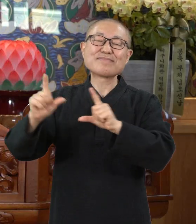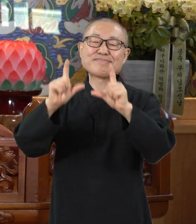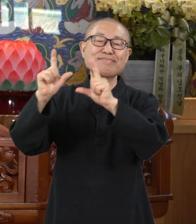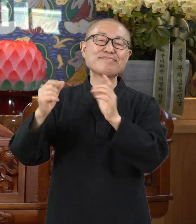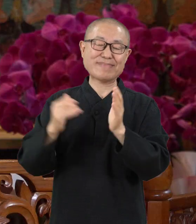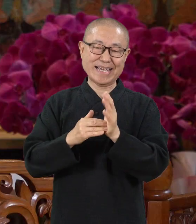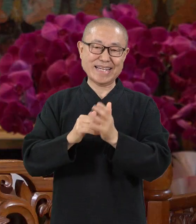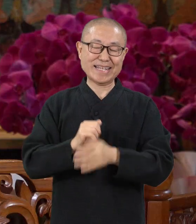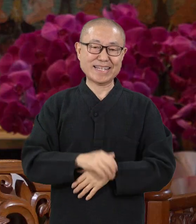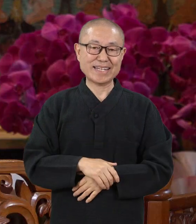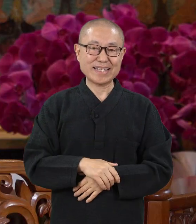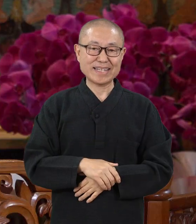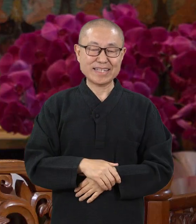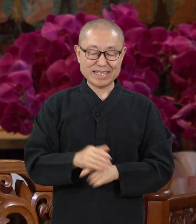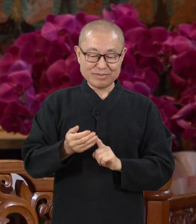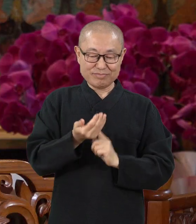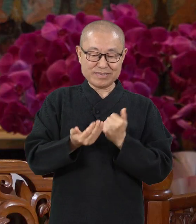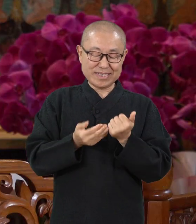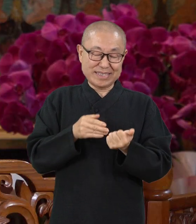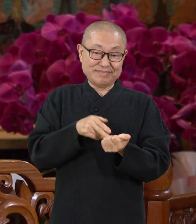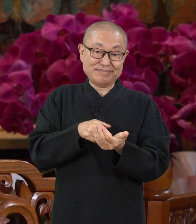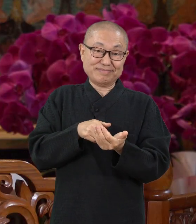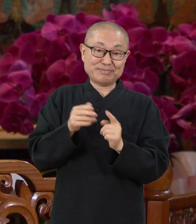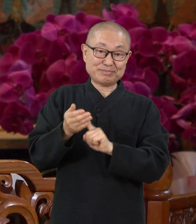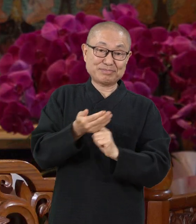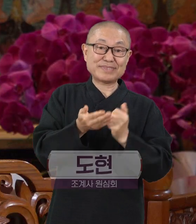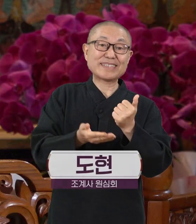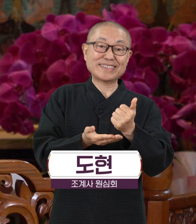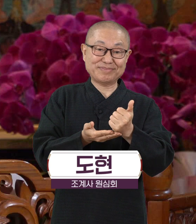되었죠. 부처님께서